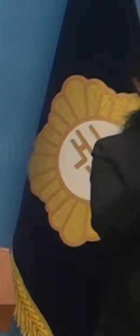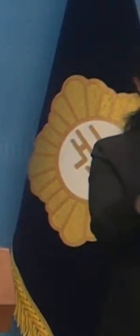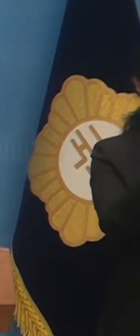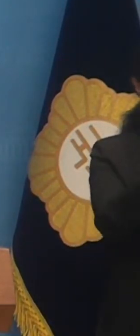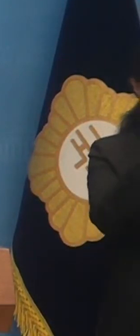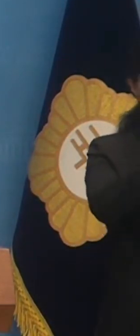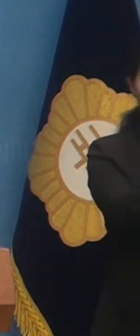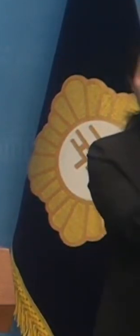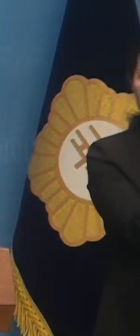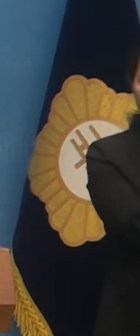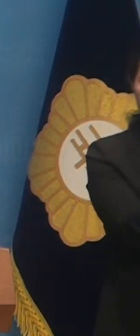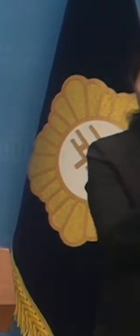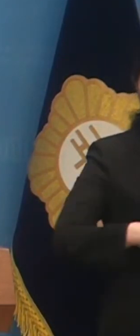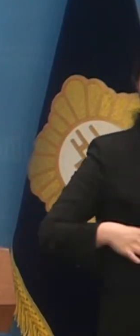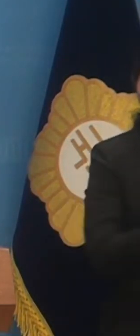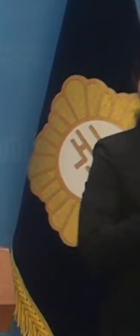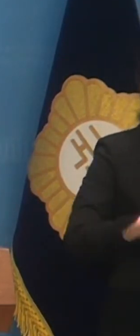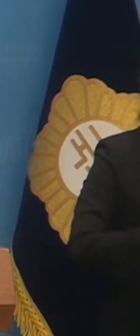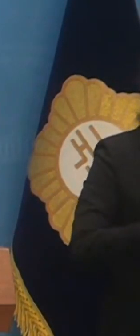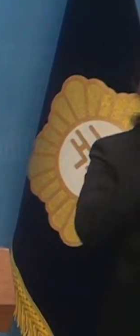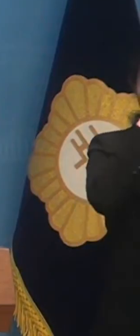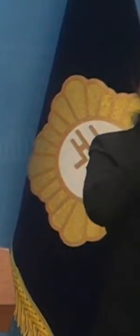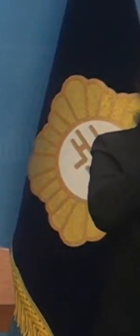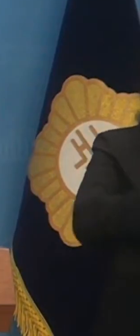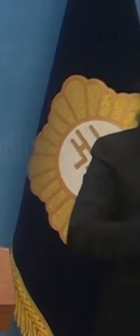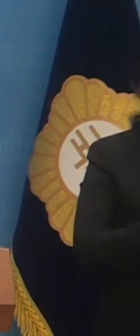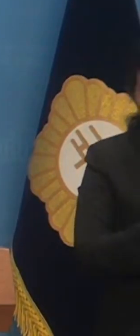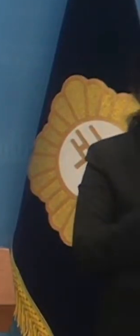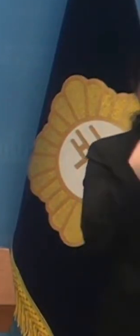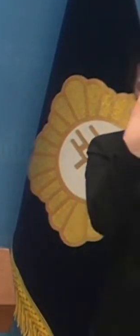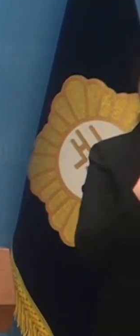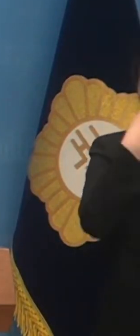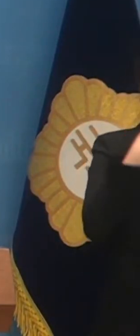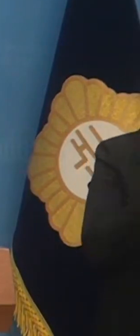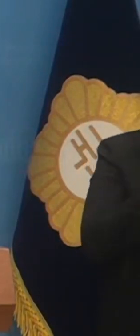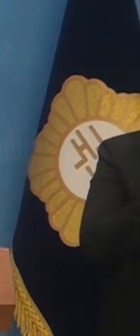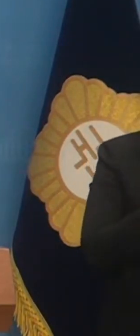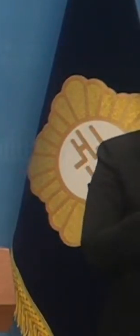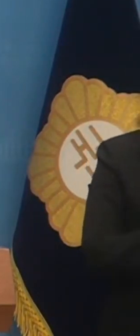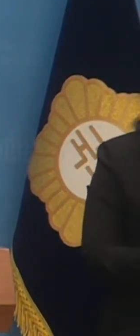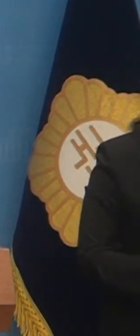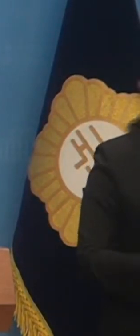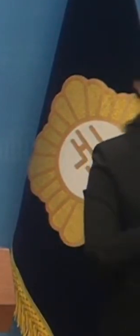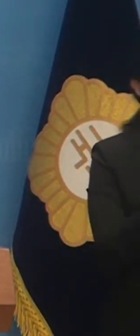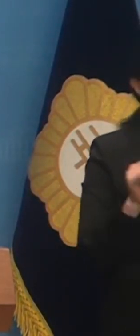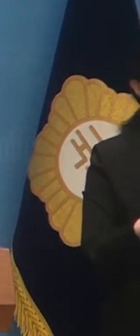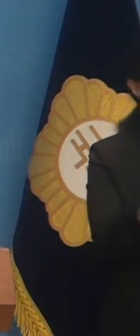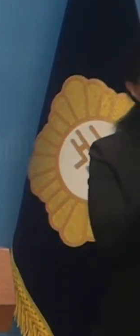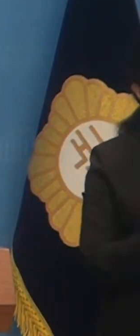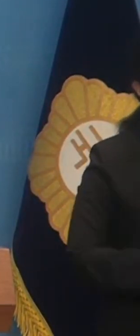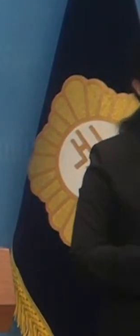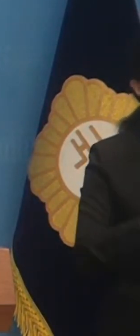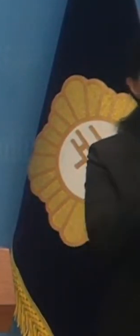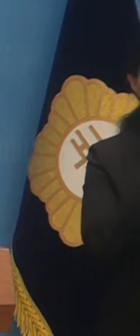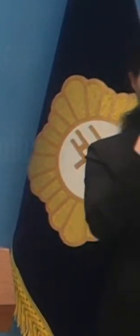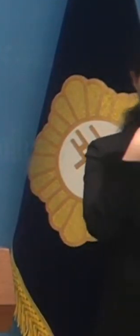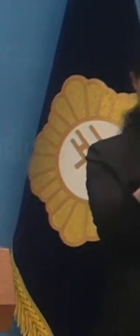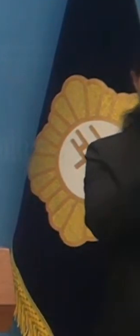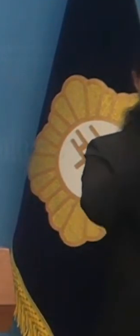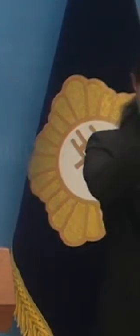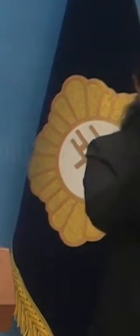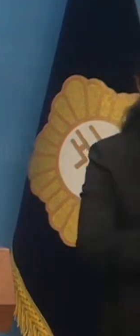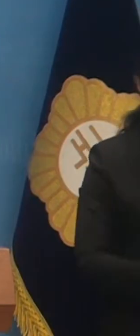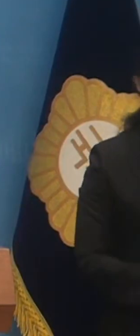대법원이 직위원 판사의 비위 의혹을 어물쩍 눈감아줄 작정이라면 국민께서 절대 용납하지